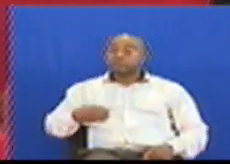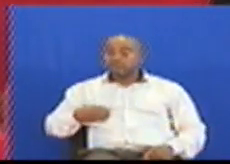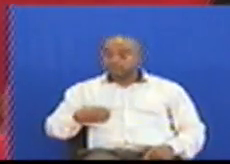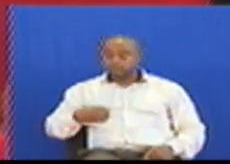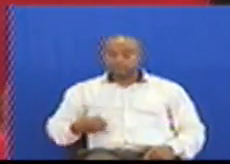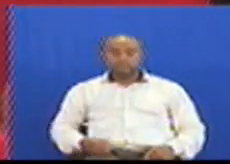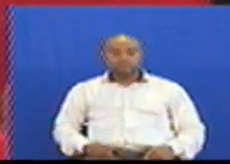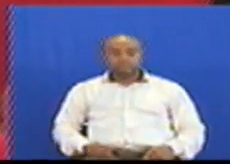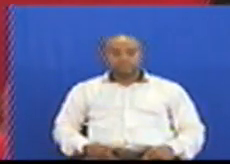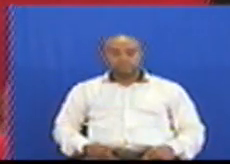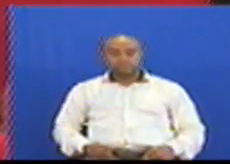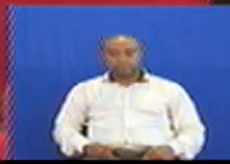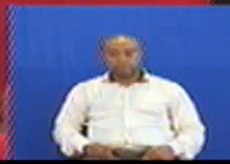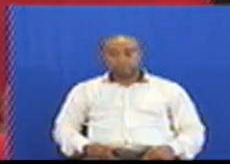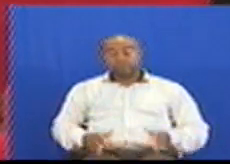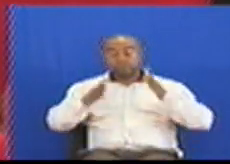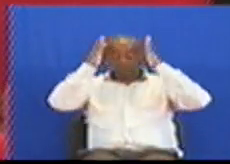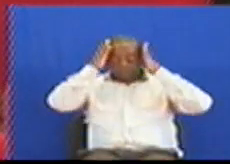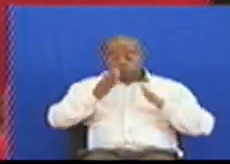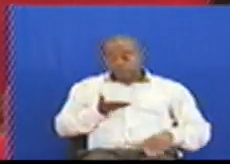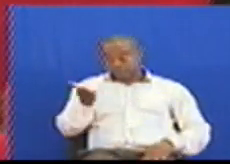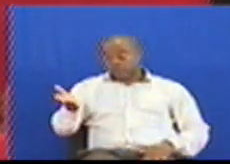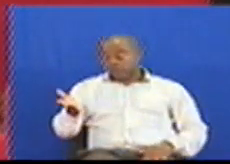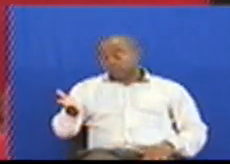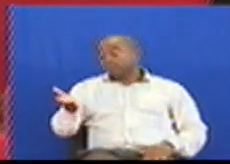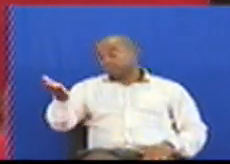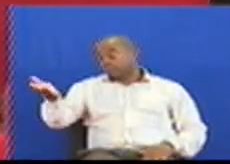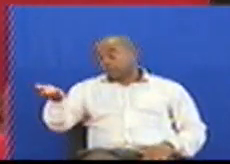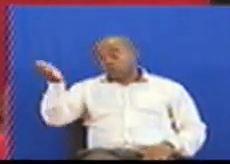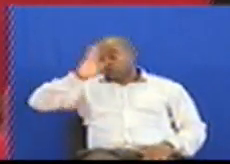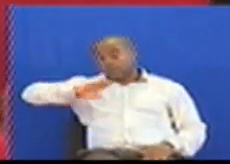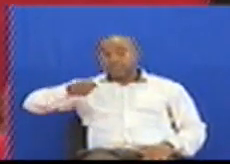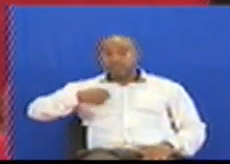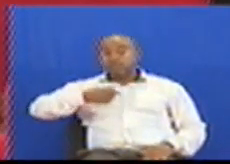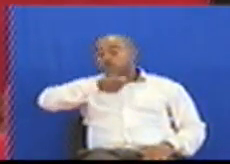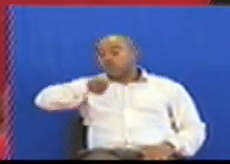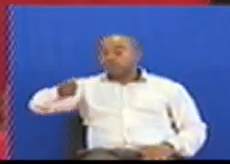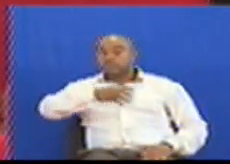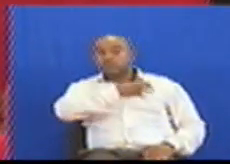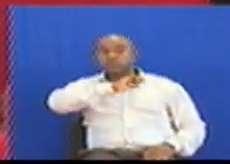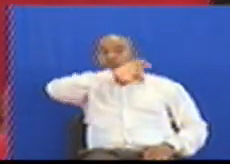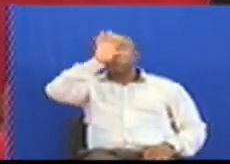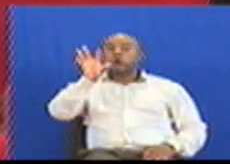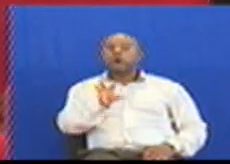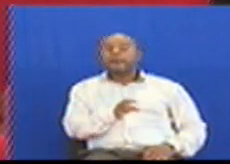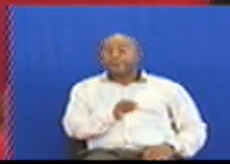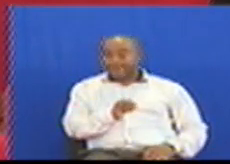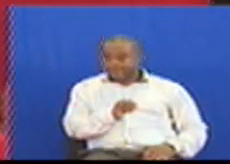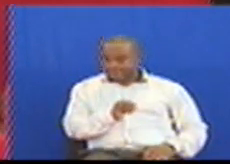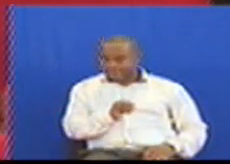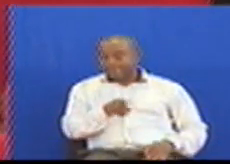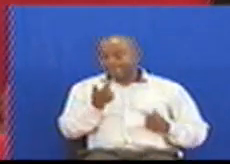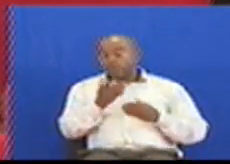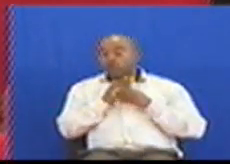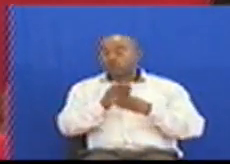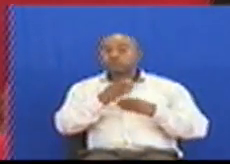Spika, kwa kumalizia, naomba niseme tena, ninawapongeza mawaziri wote wakiongozwa na Waziri